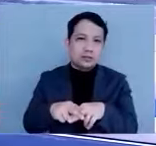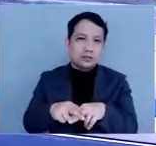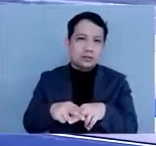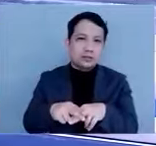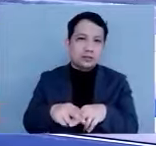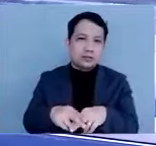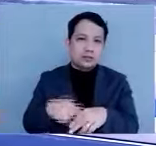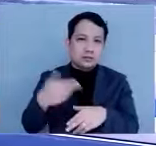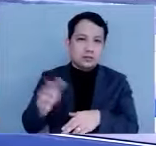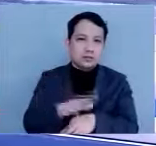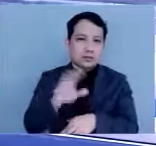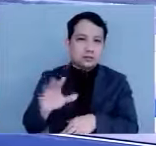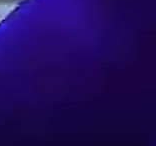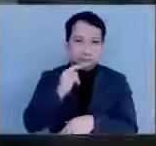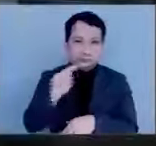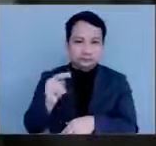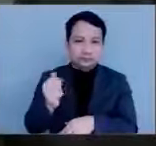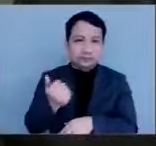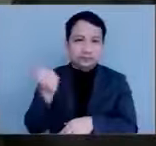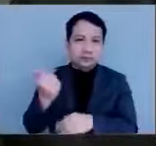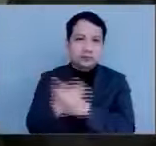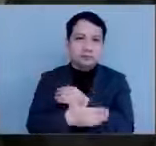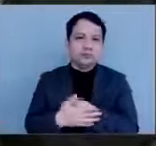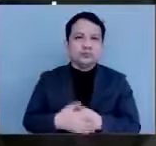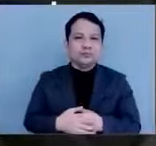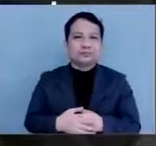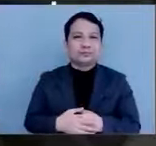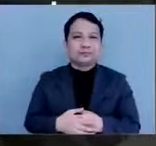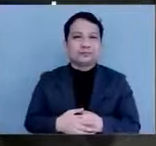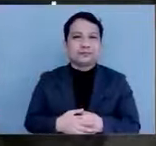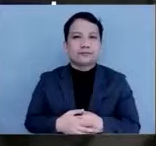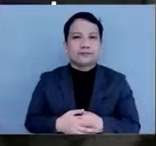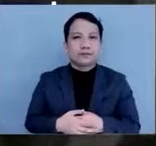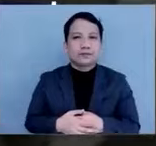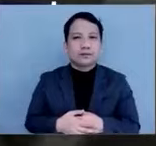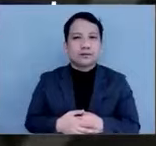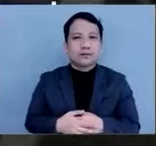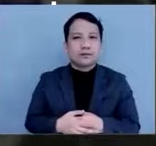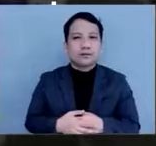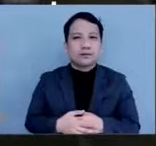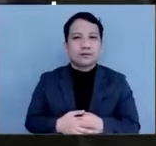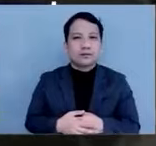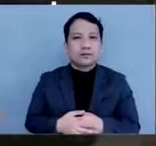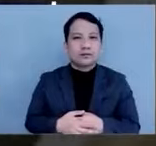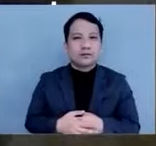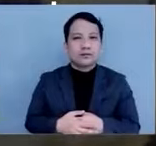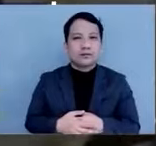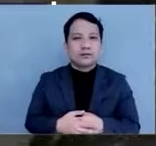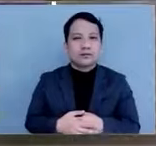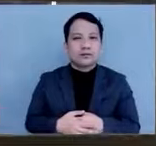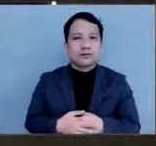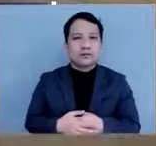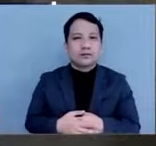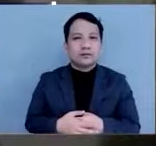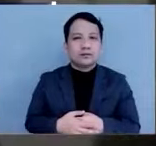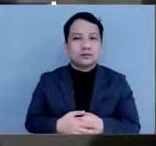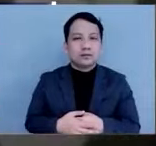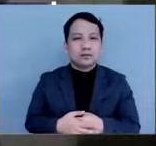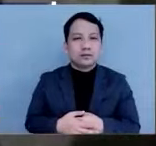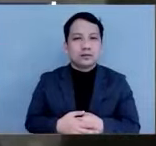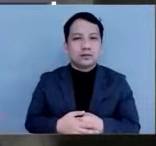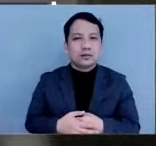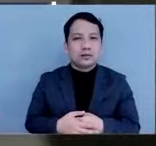Narito ang Frontline News Abroad. Sa kuha ng CCTV sa train station sa India, makikita ang mga naghahabol na pasahero. Nakasakay